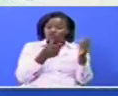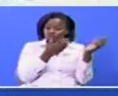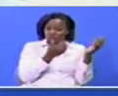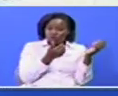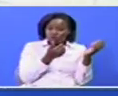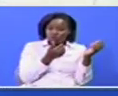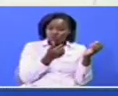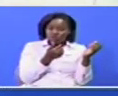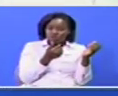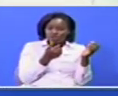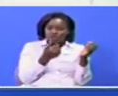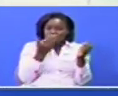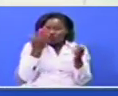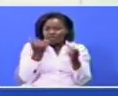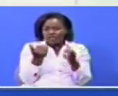ifikapo